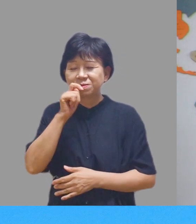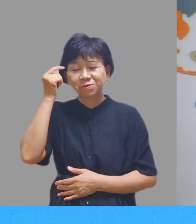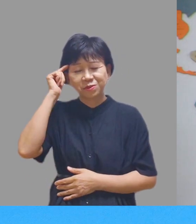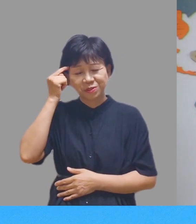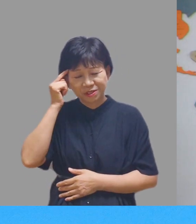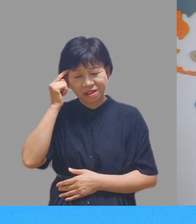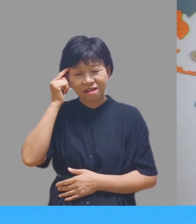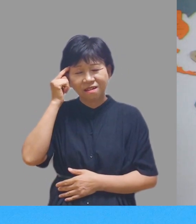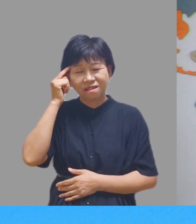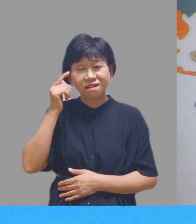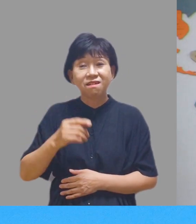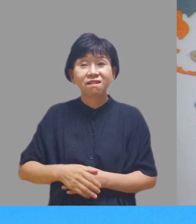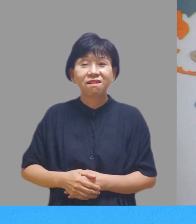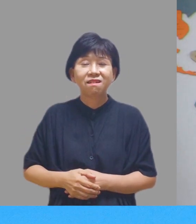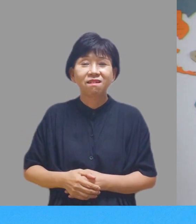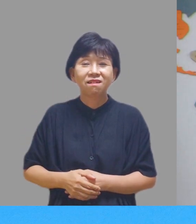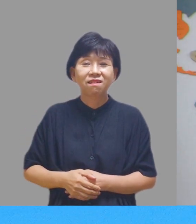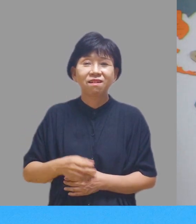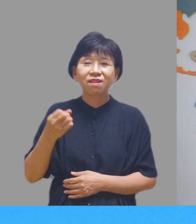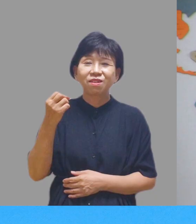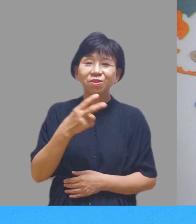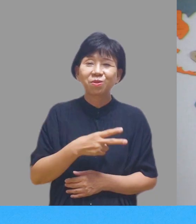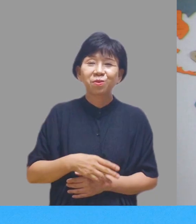묵상하지 않으면 때로는